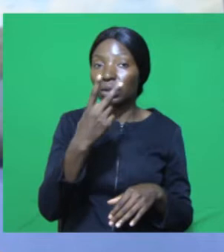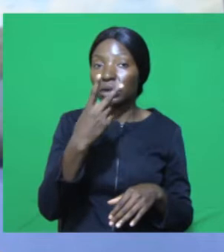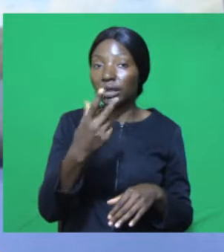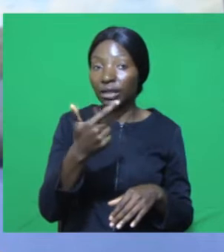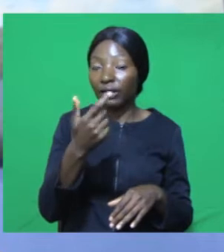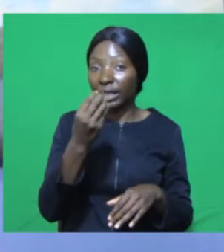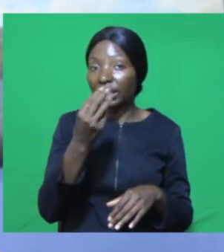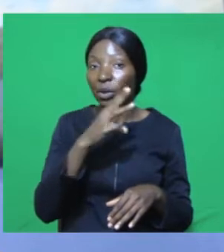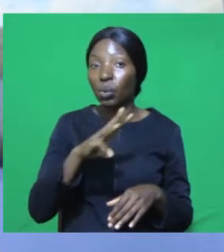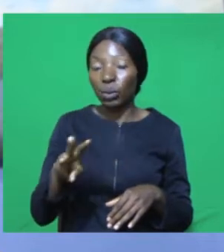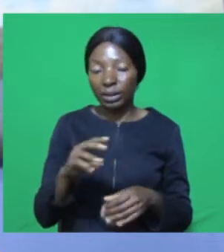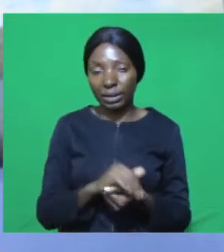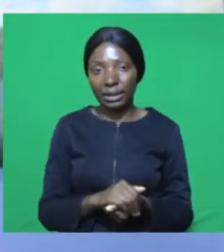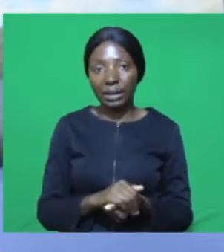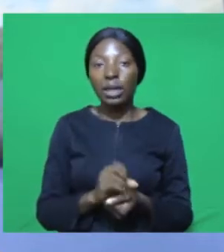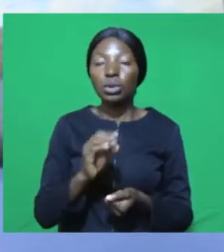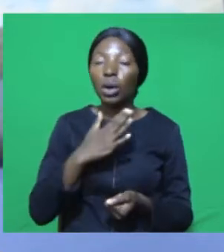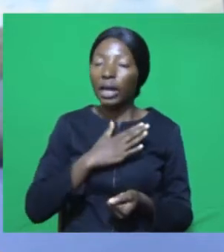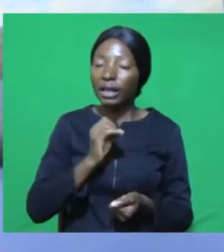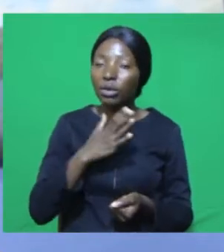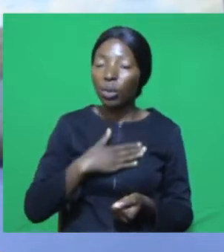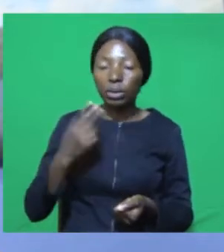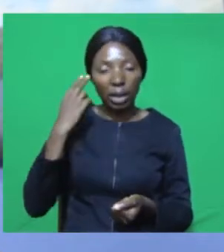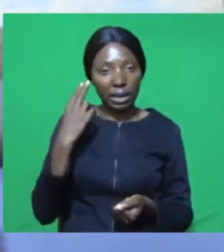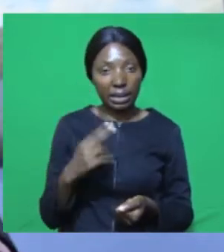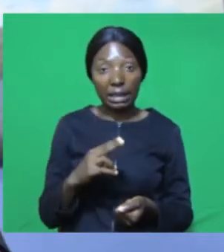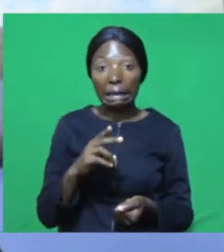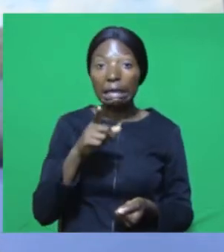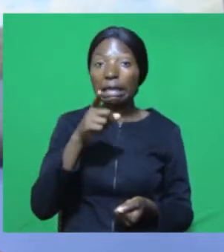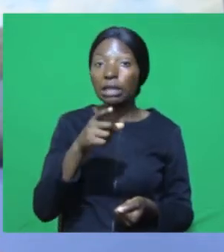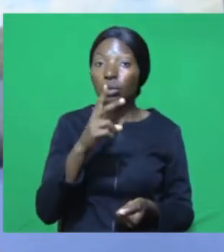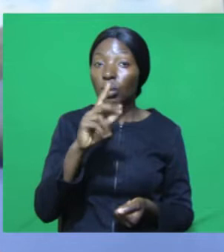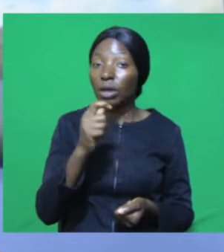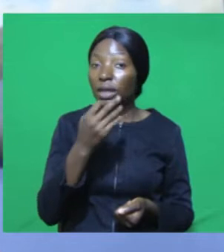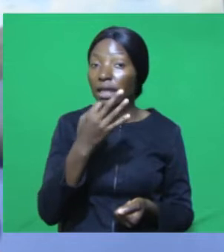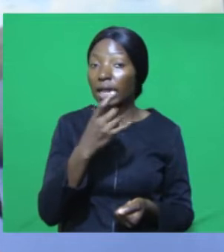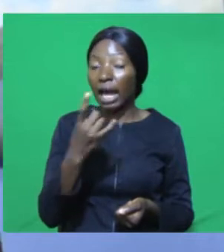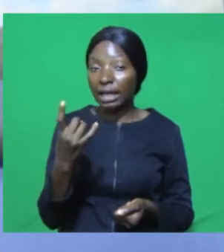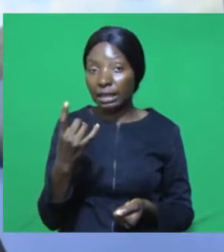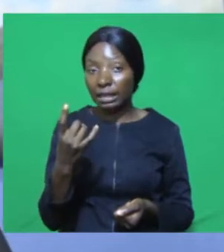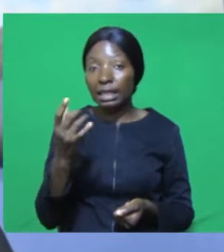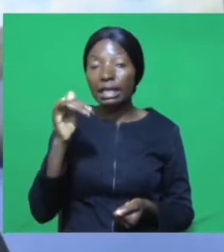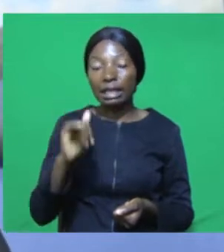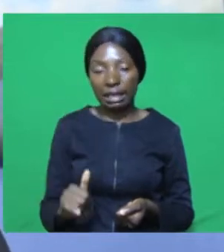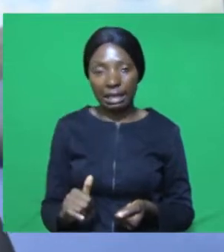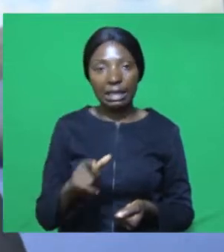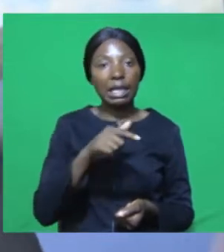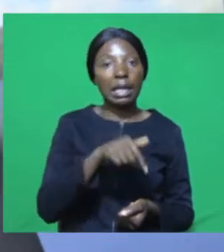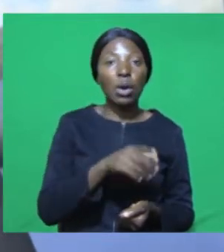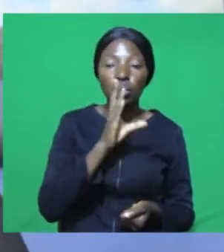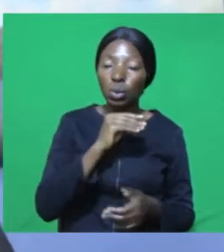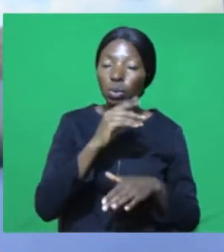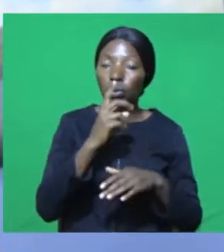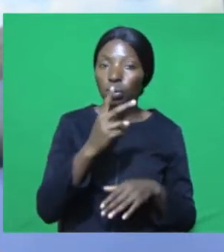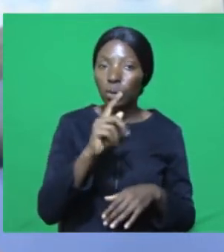70 weeks. 70 weeks. Okay. Saka kuda kuti zvifambirane ne 2300 yautaurwa ichinzi days. Iyo yanzi